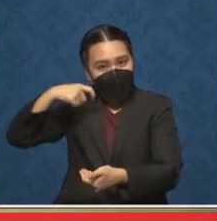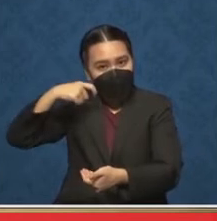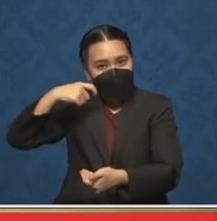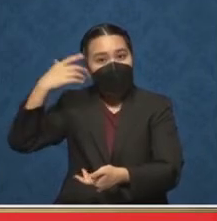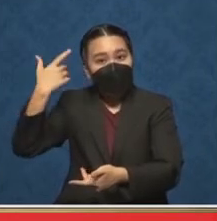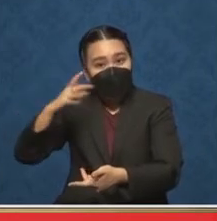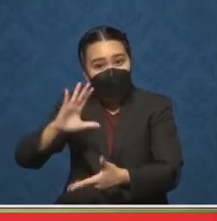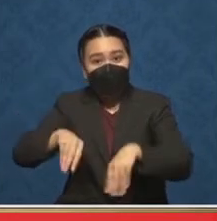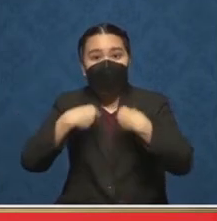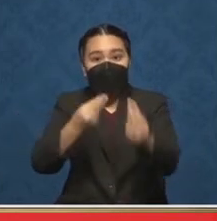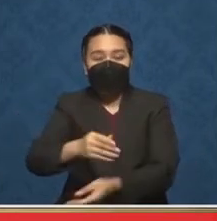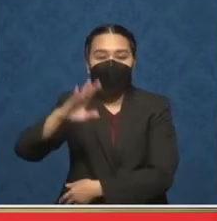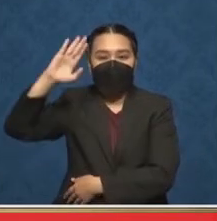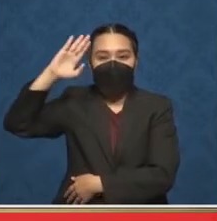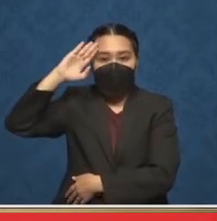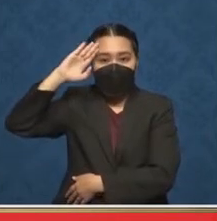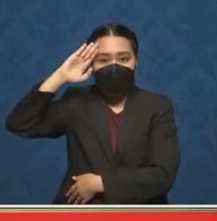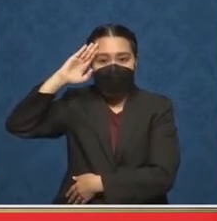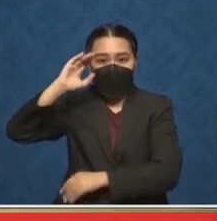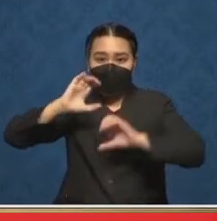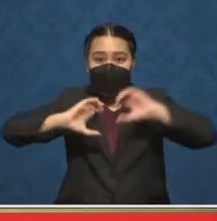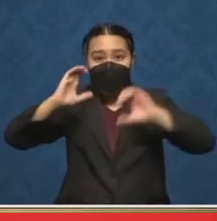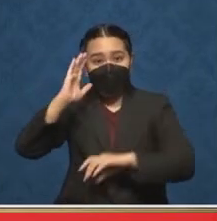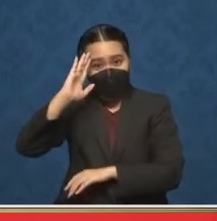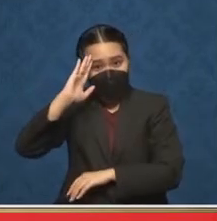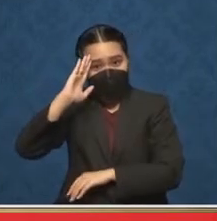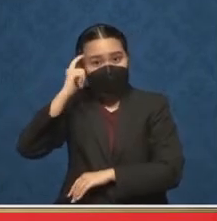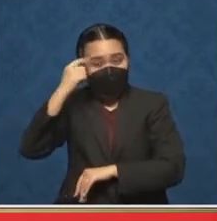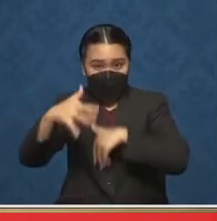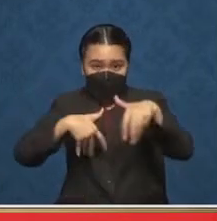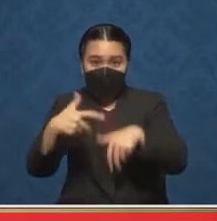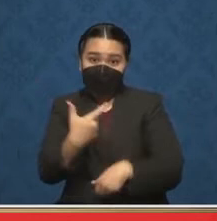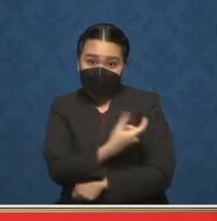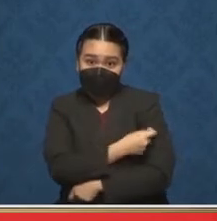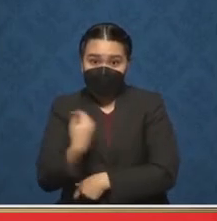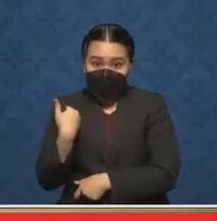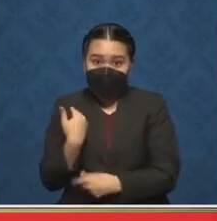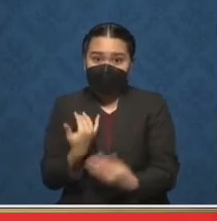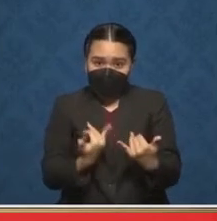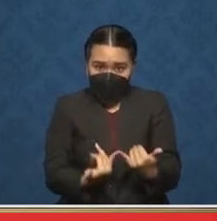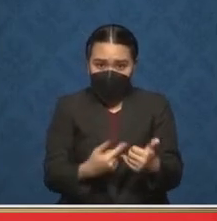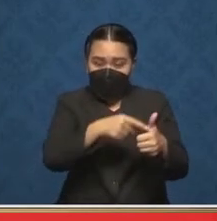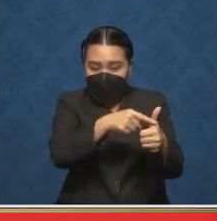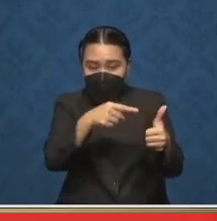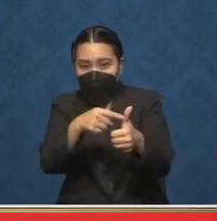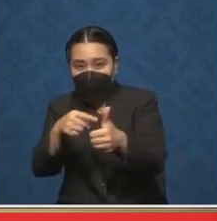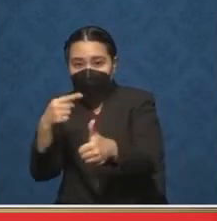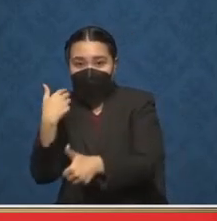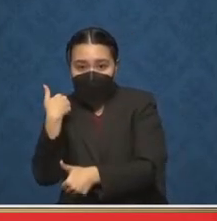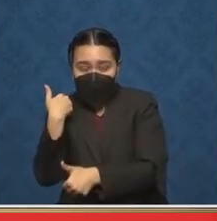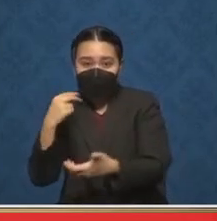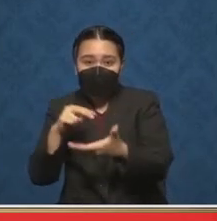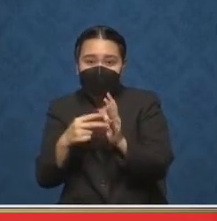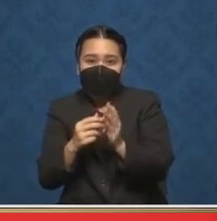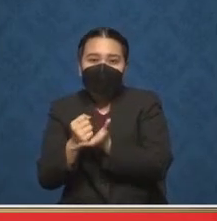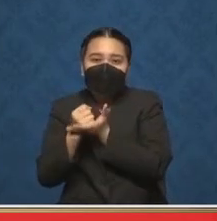vaccineมนุษย